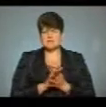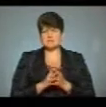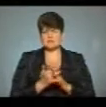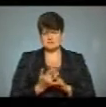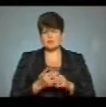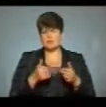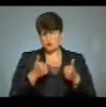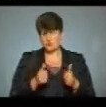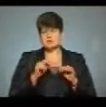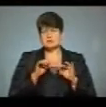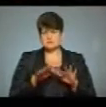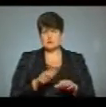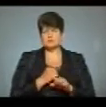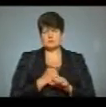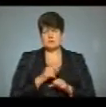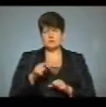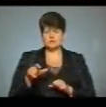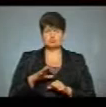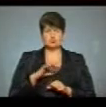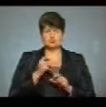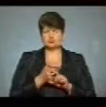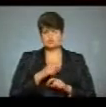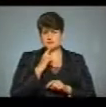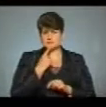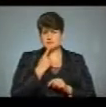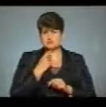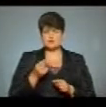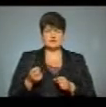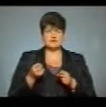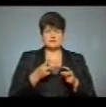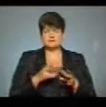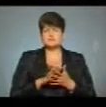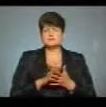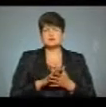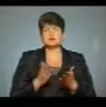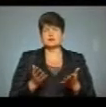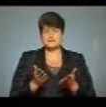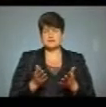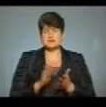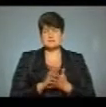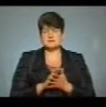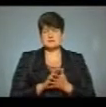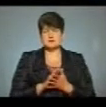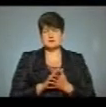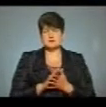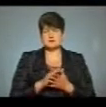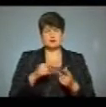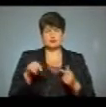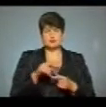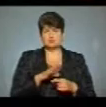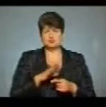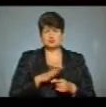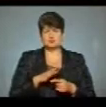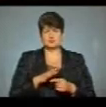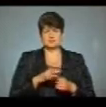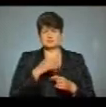Хороша справа зробили люди. Було дуже тяжко вивозити це сміття кругом, і сміття кругом було кругом нашого села.